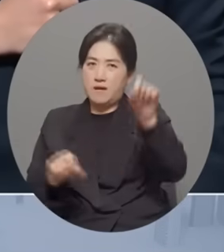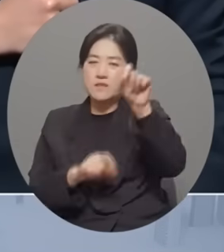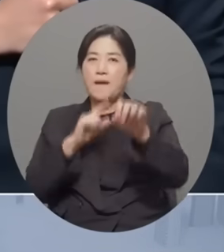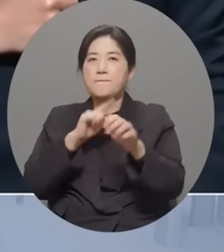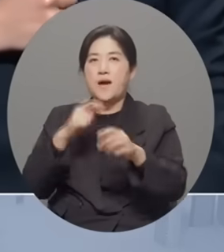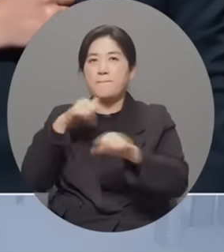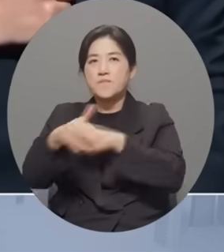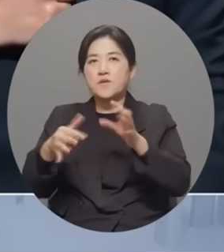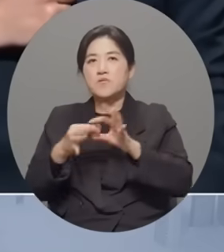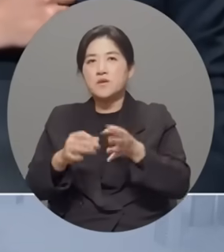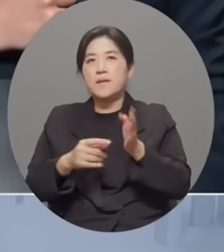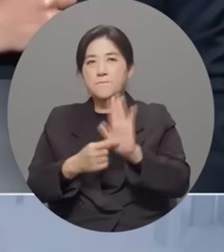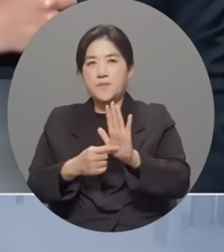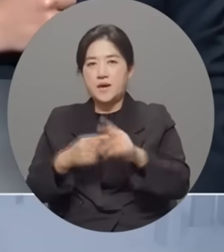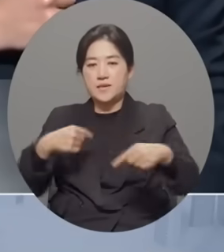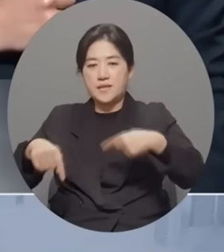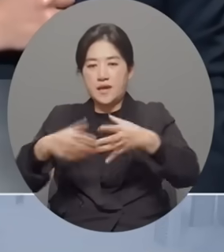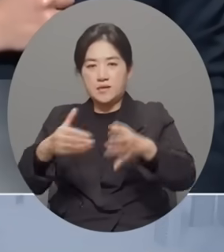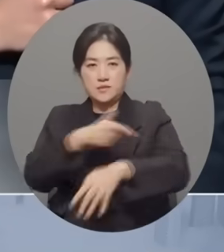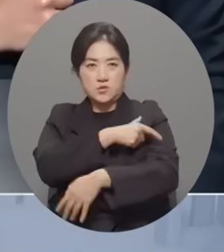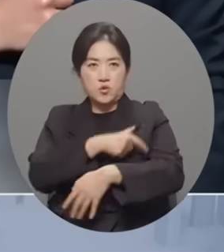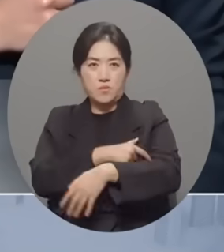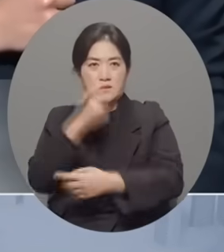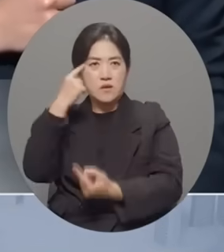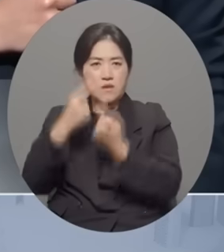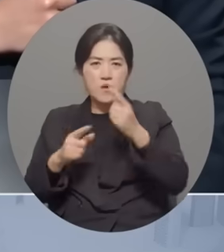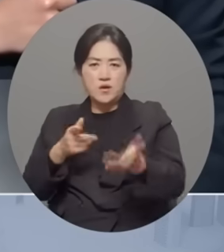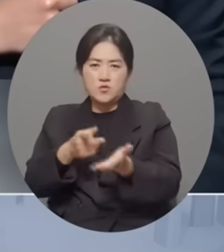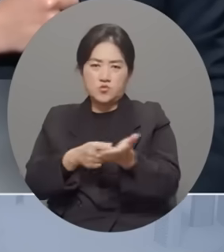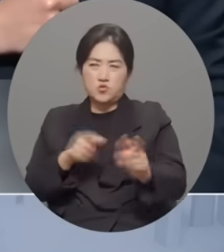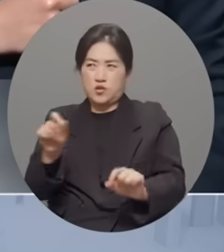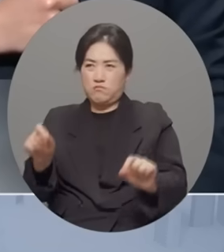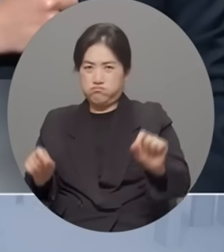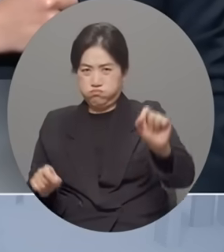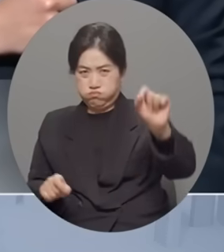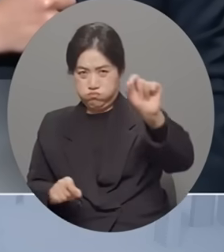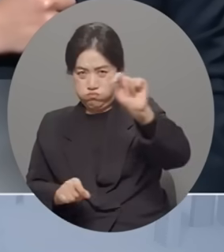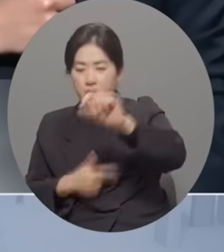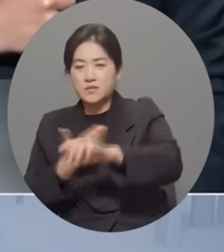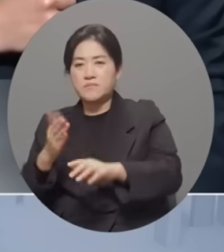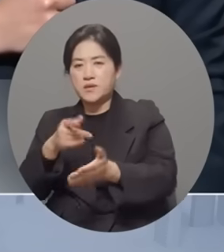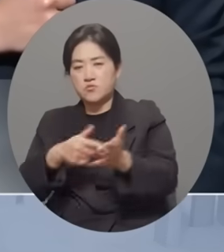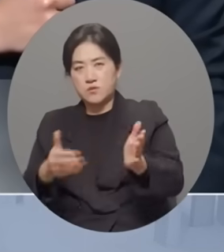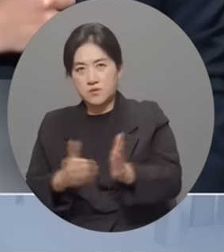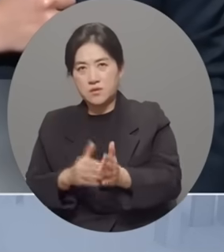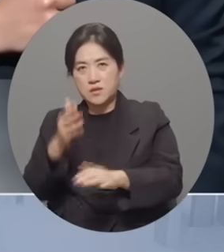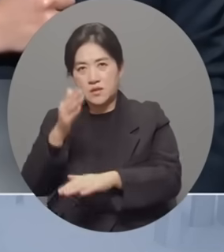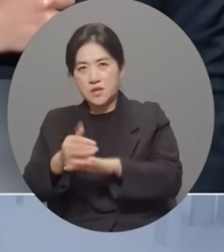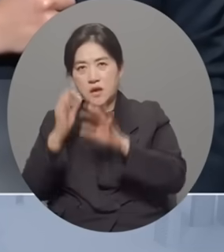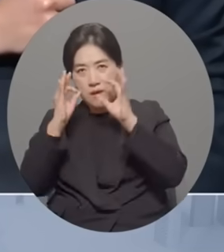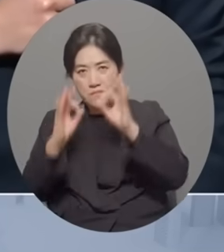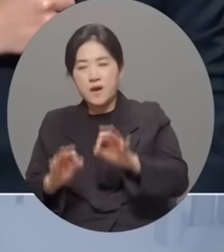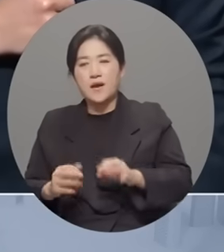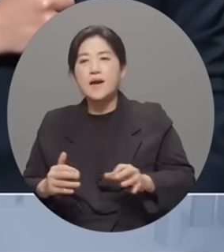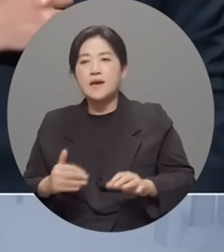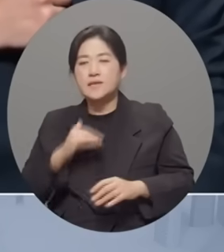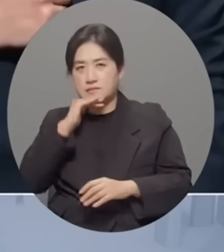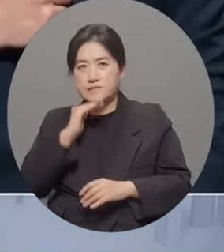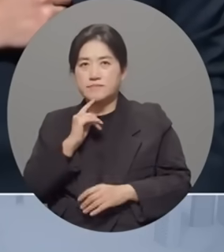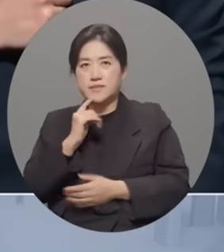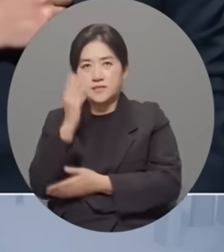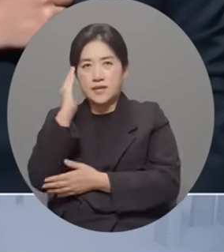관계자가 전했습니다. 당 지도부는 예상보다 긴 시간이었지만 수술이 끝났고 경과를 지켜봐야 할것 같다고